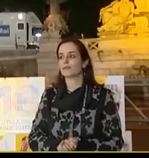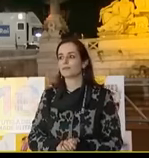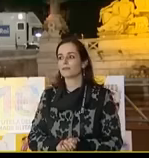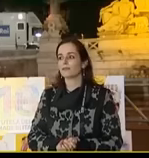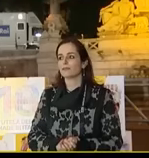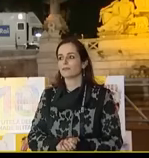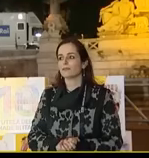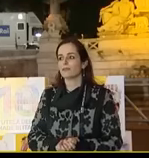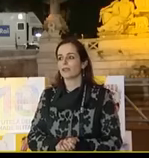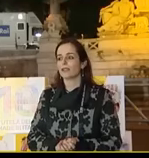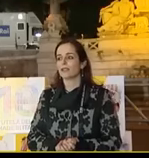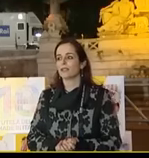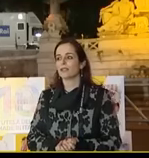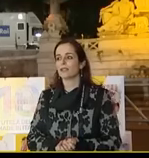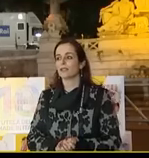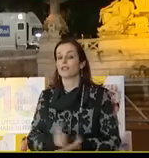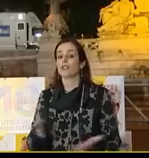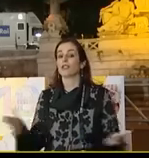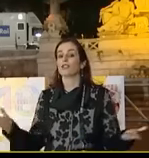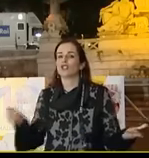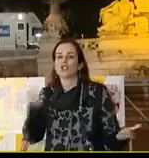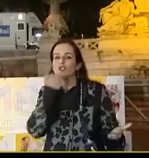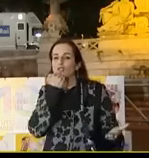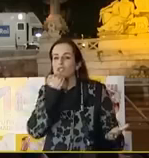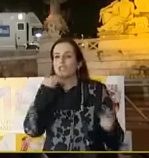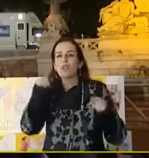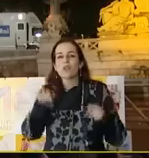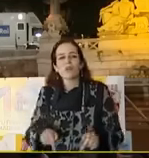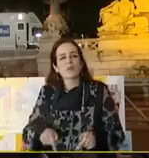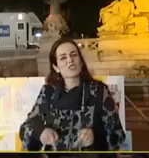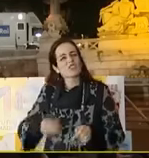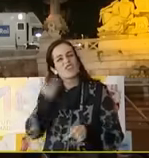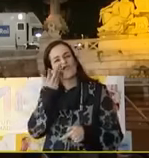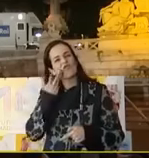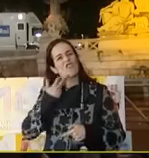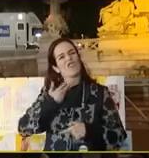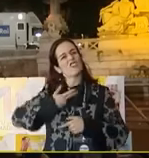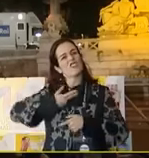Capur. Questo è un boicottaggio.